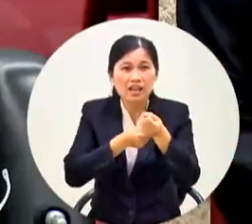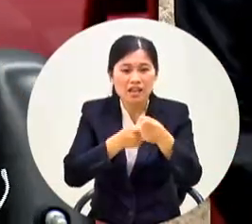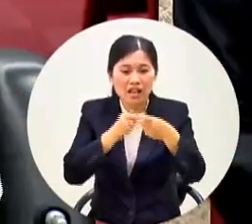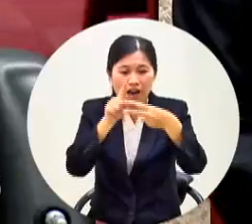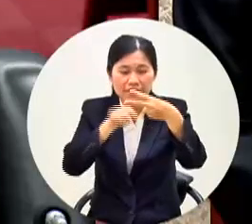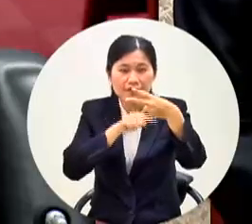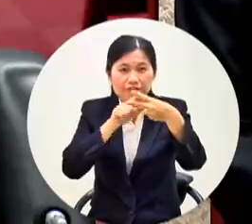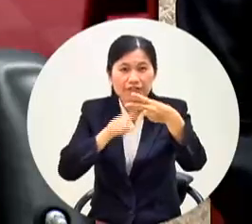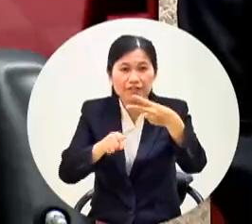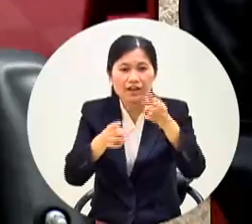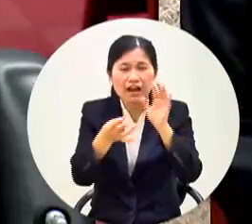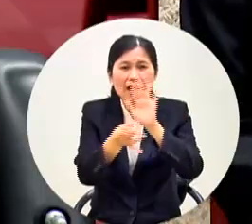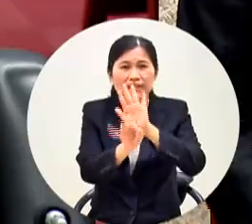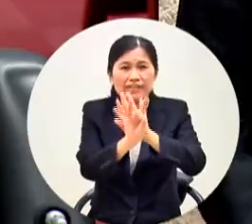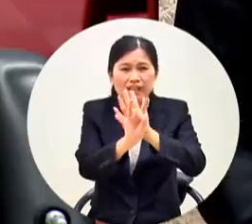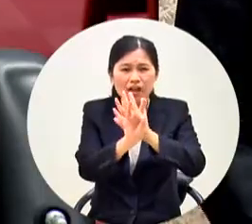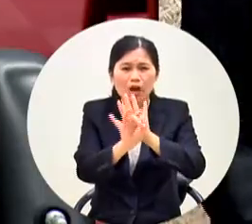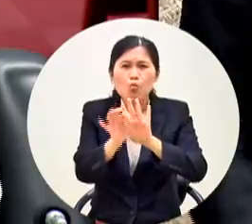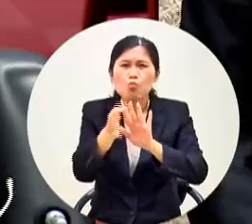兰为什么不行？